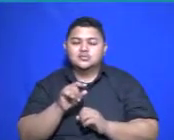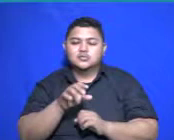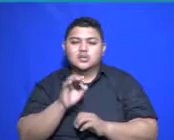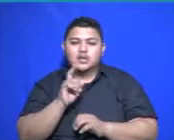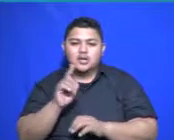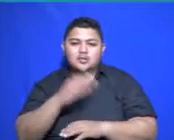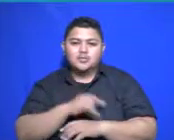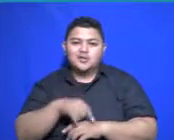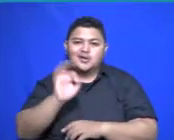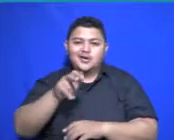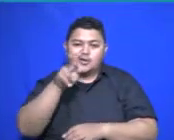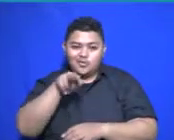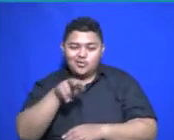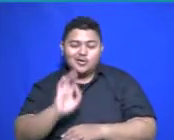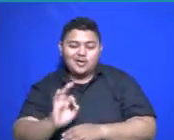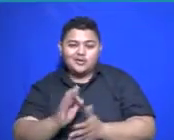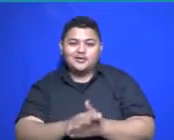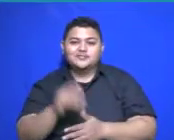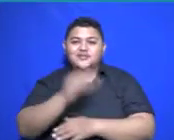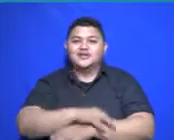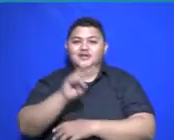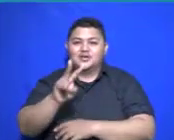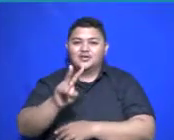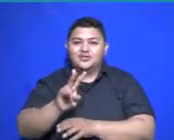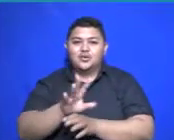alhamdulillah semuanya bisa diselesaikan yang baik. Dan